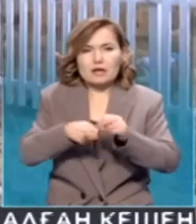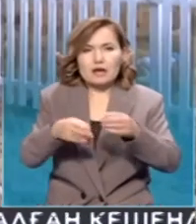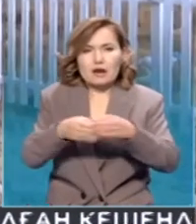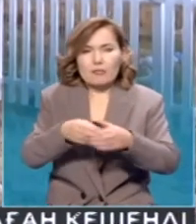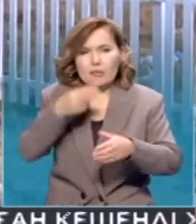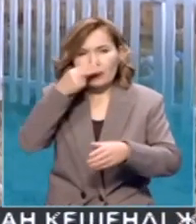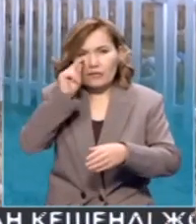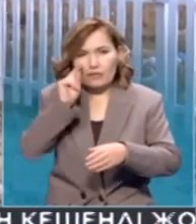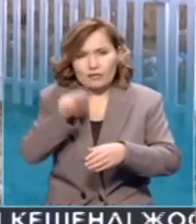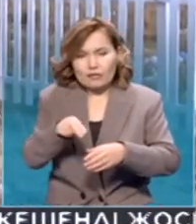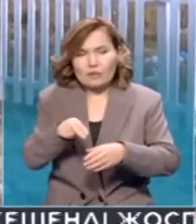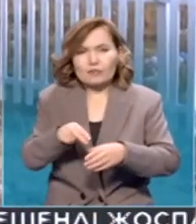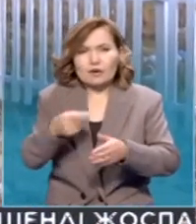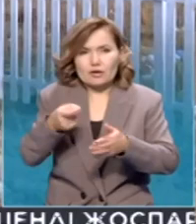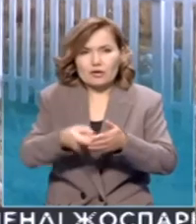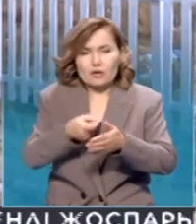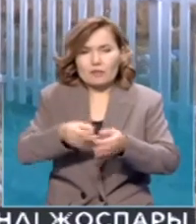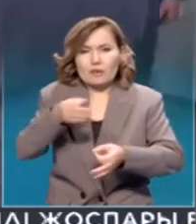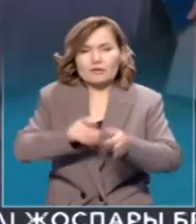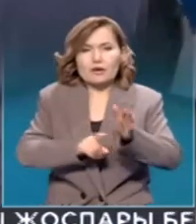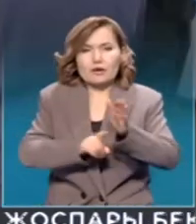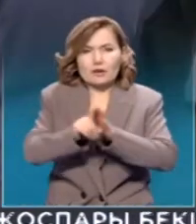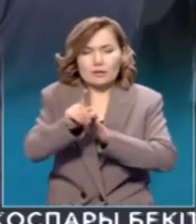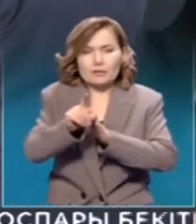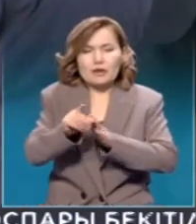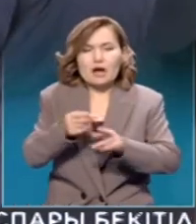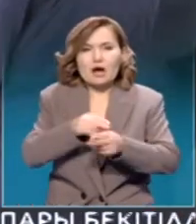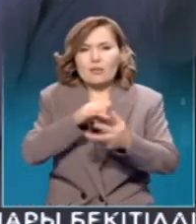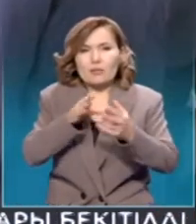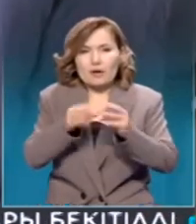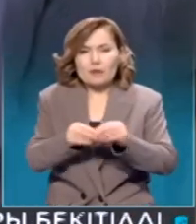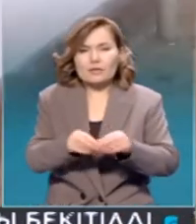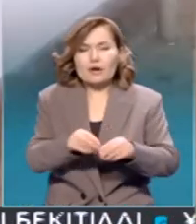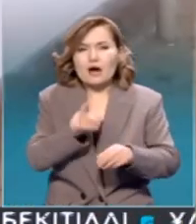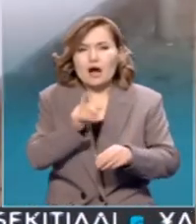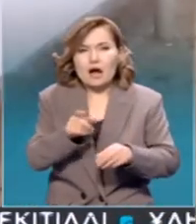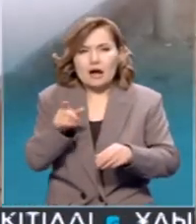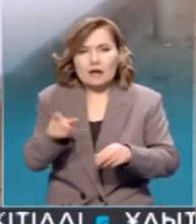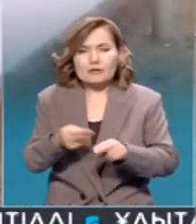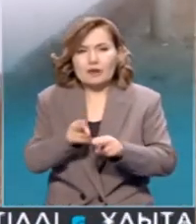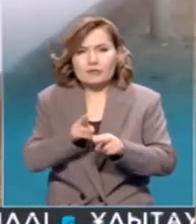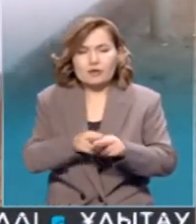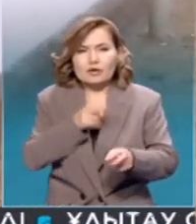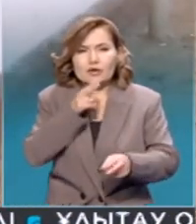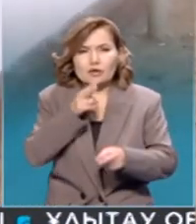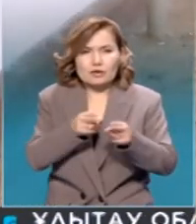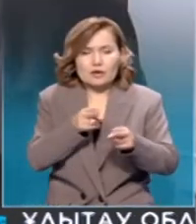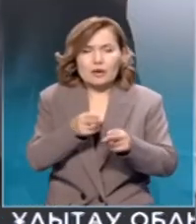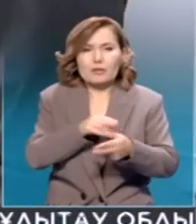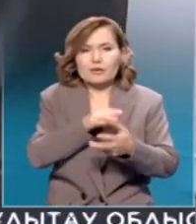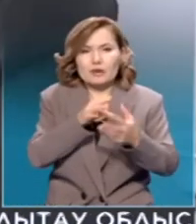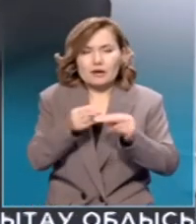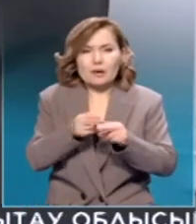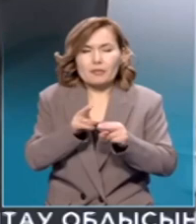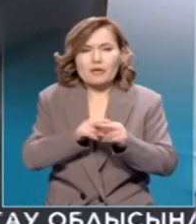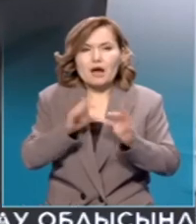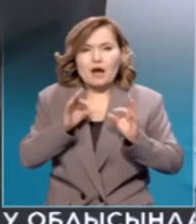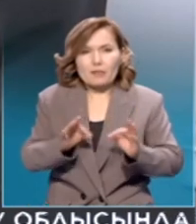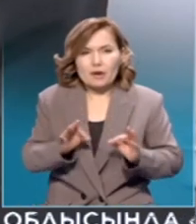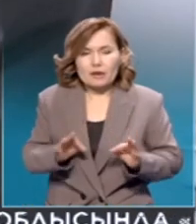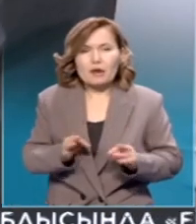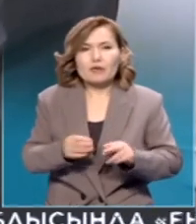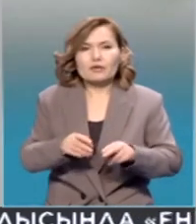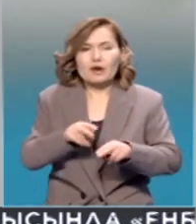жатыр. Бұл үйлер жекешелендіру құқығынсыз жалға беріліп отырғандықтан тұрғындар баспанаға өз еркімен күрделі жөндеу жүргізе алмайды. Прокуратурадан бөлек